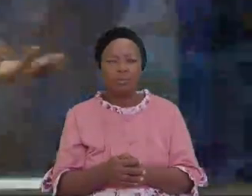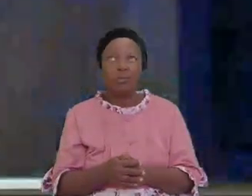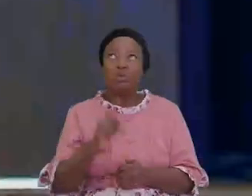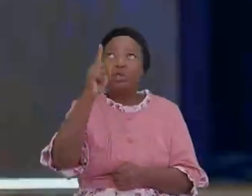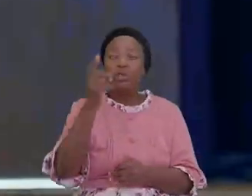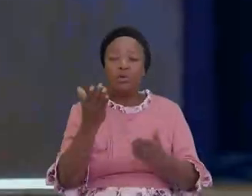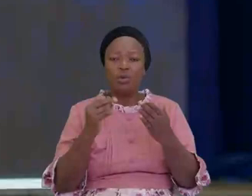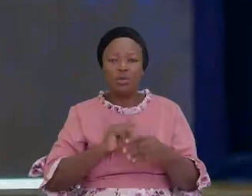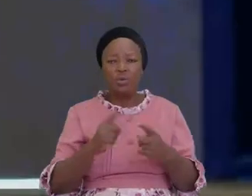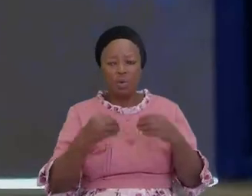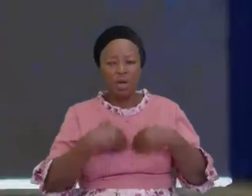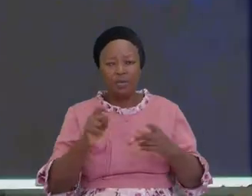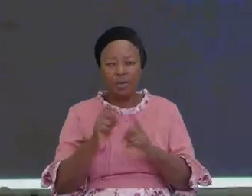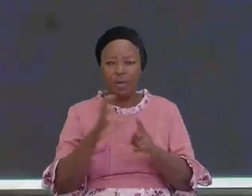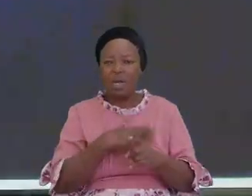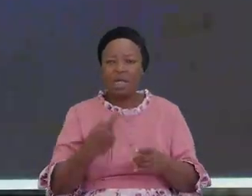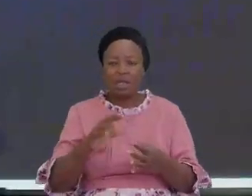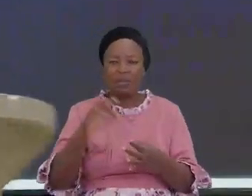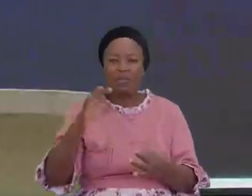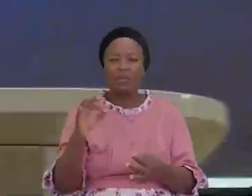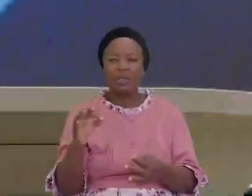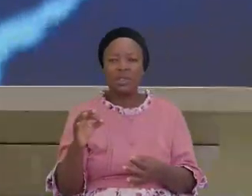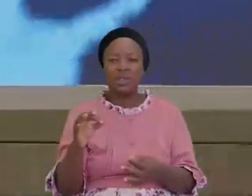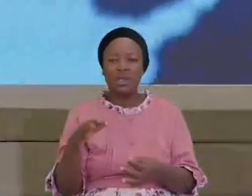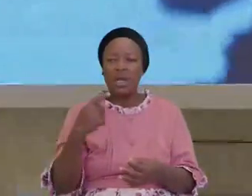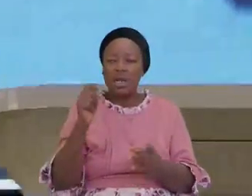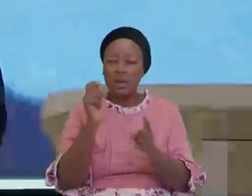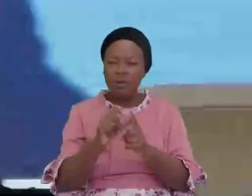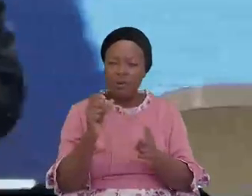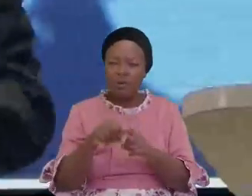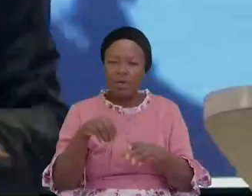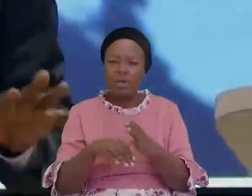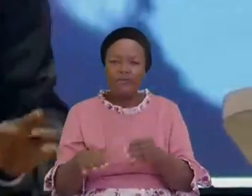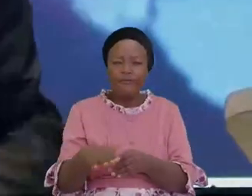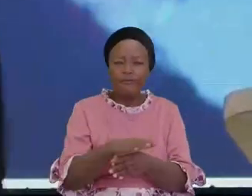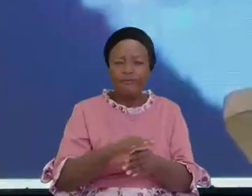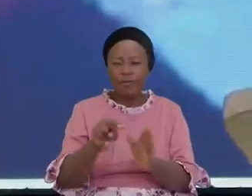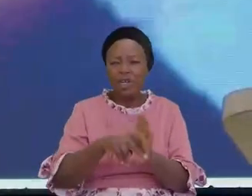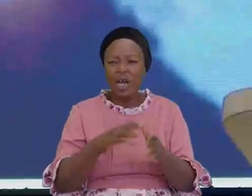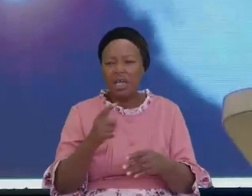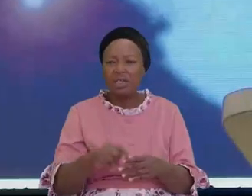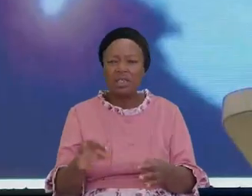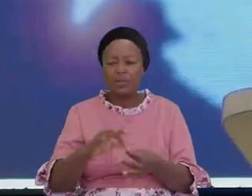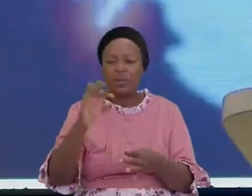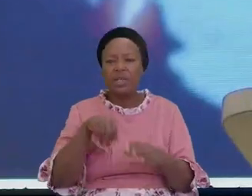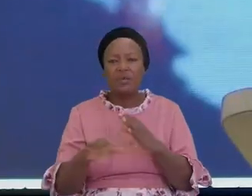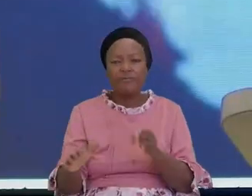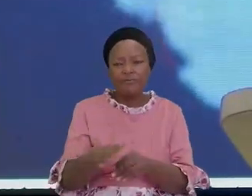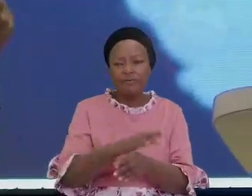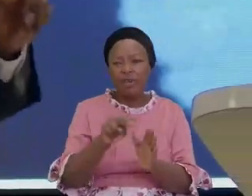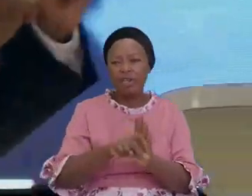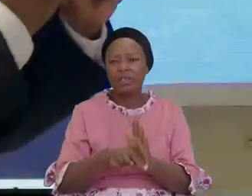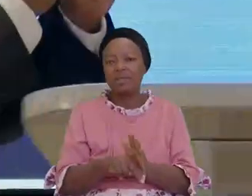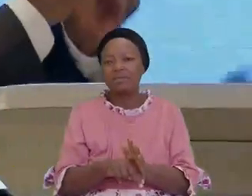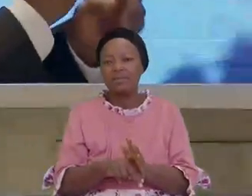Il veut que nous ayons la parole et que nous ayons l'esprit. La parole dans sa plénitude et